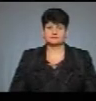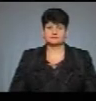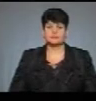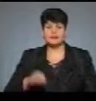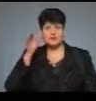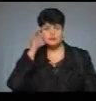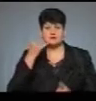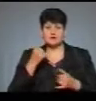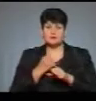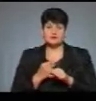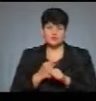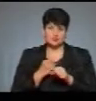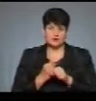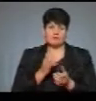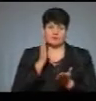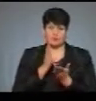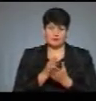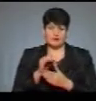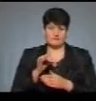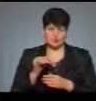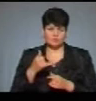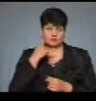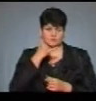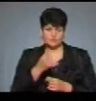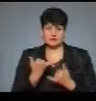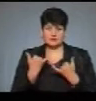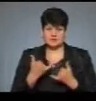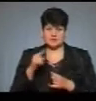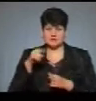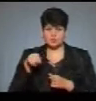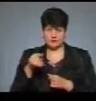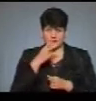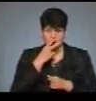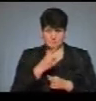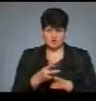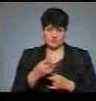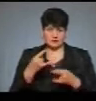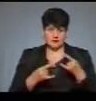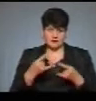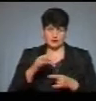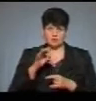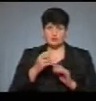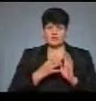Нагадую, що ми працюємо в режимі прямого ефіру, тому телефонуйте до нас за номером, який ви бачите на екрані, це